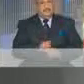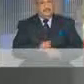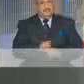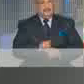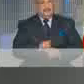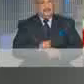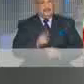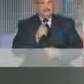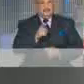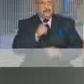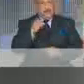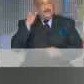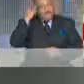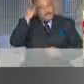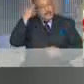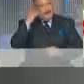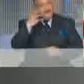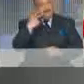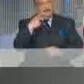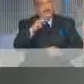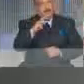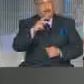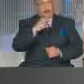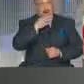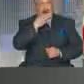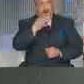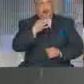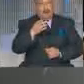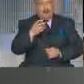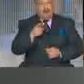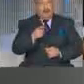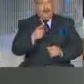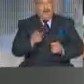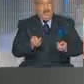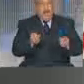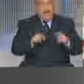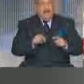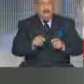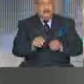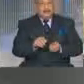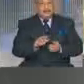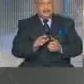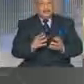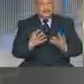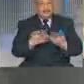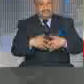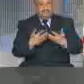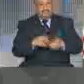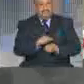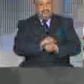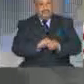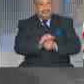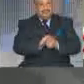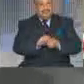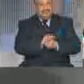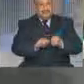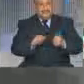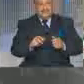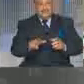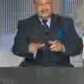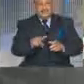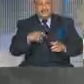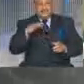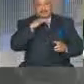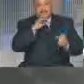الفلاح يعانوا من الغلاء الأسعار تاع الأسمدة، وهالميتود هذه تخلصنا من برشا حاجات